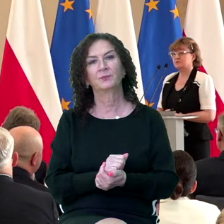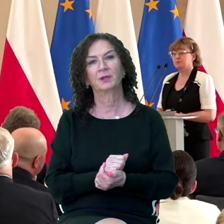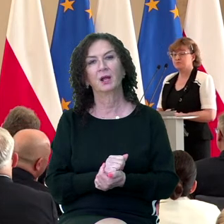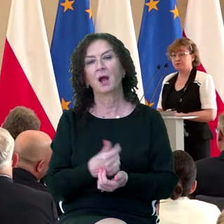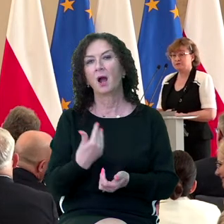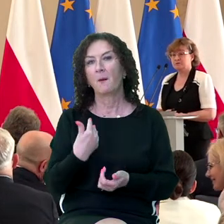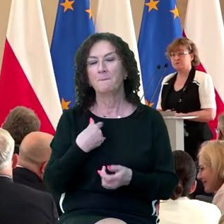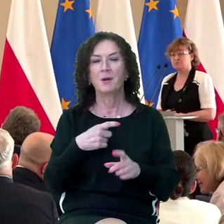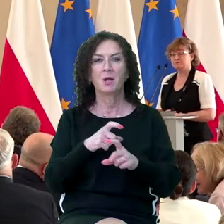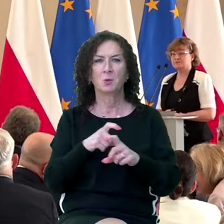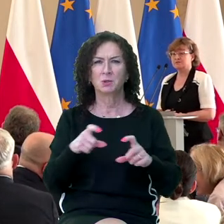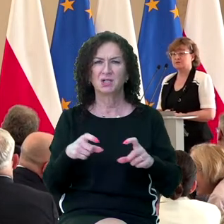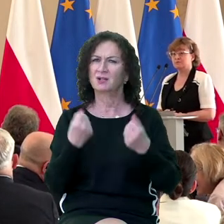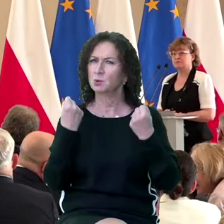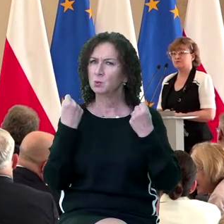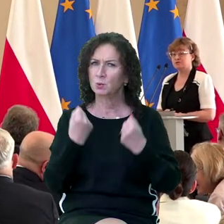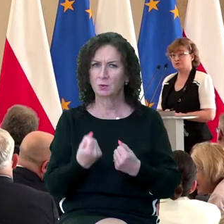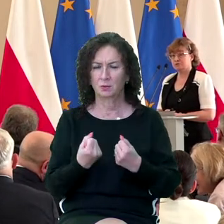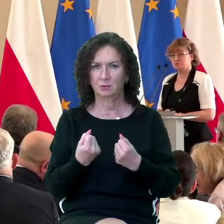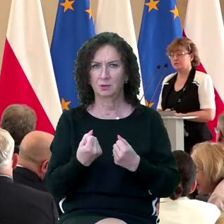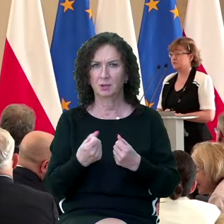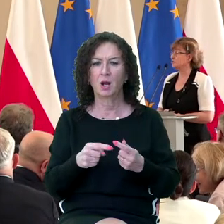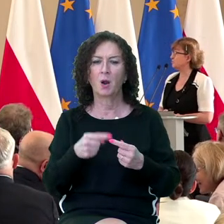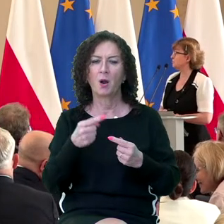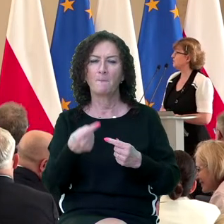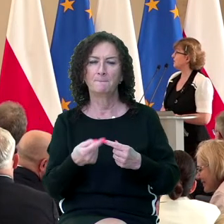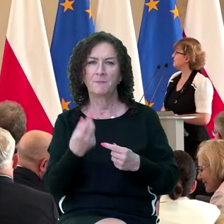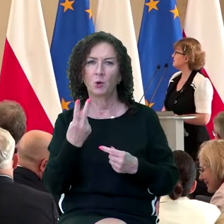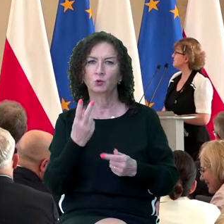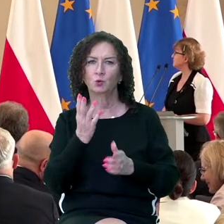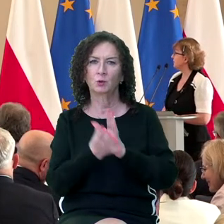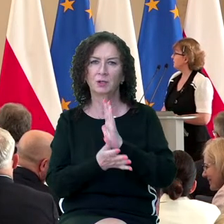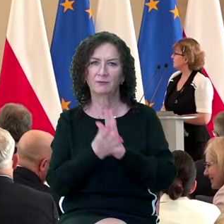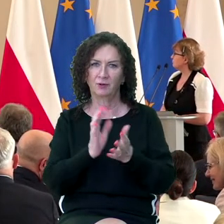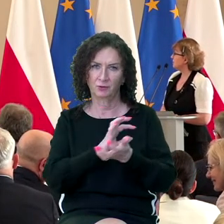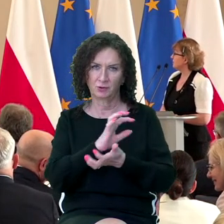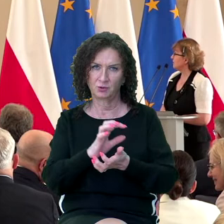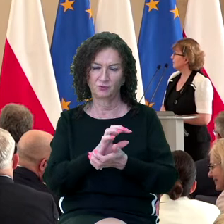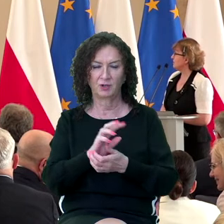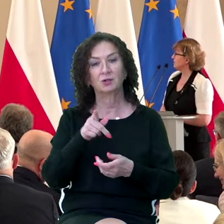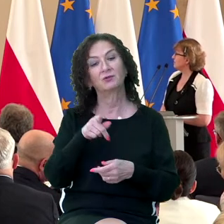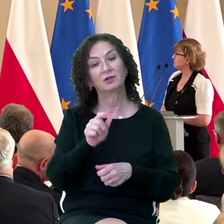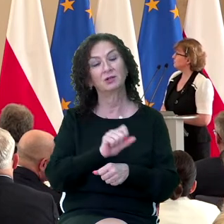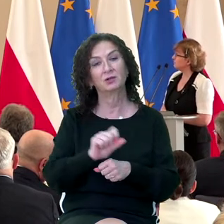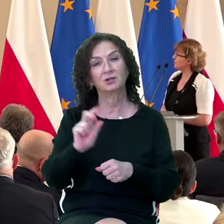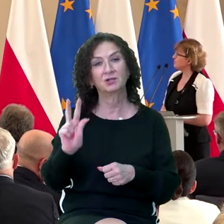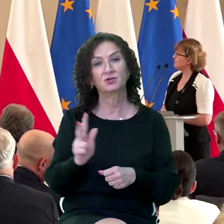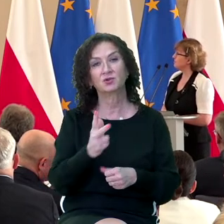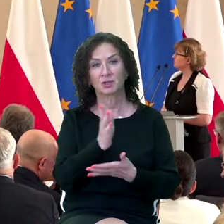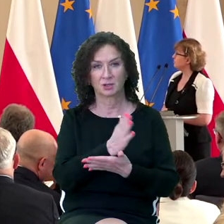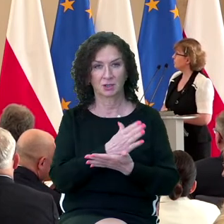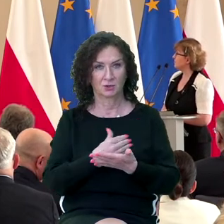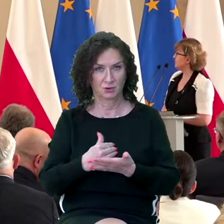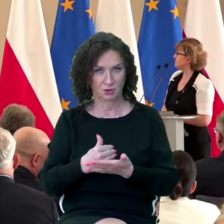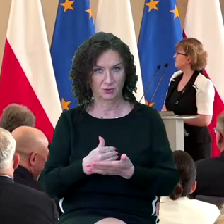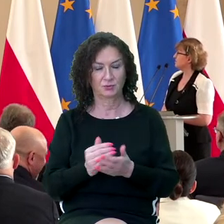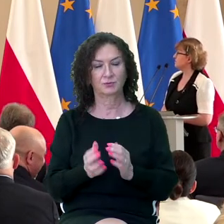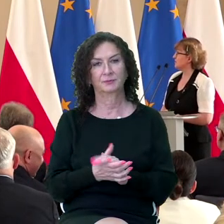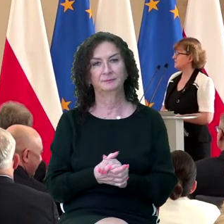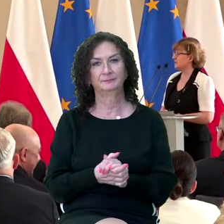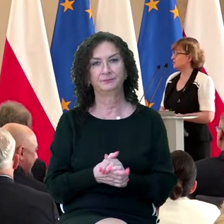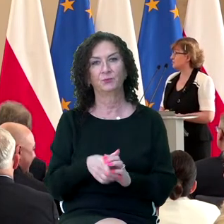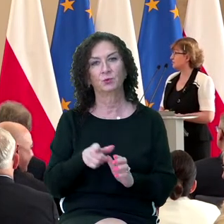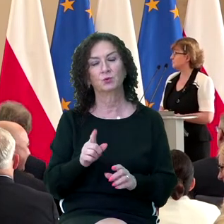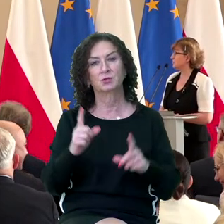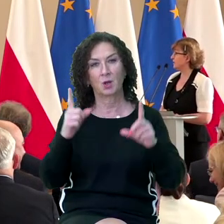okres powojenny również stanowi trzecią część publikacji. Tutaj takie właśnie nietypowe zdjęcia